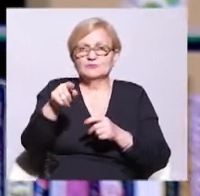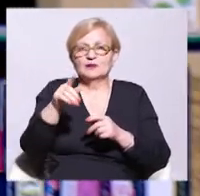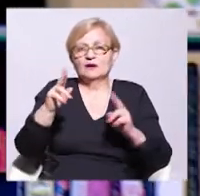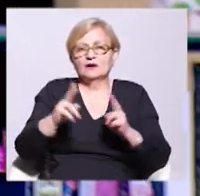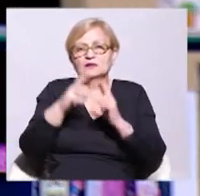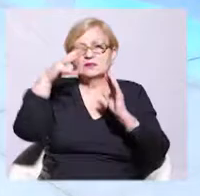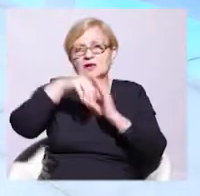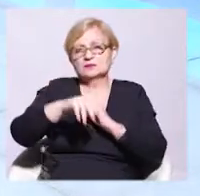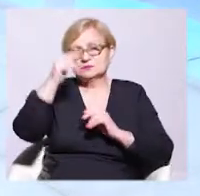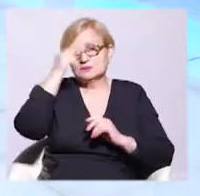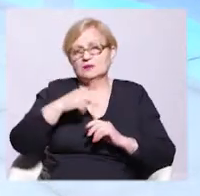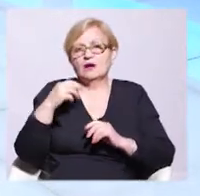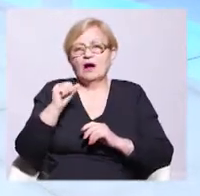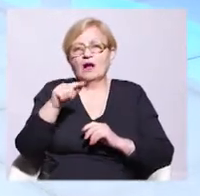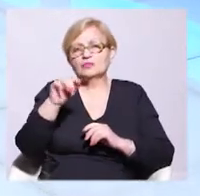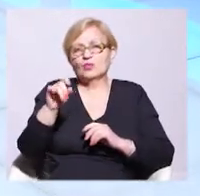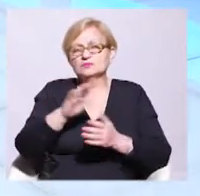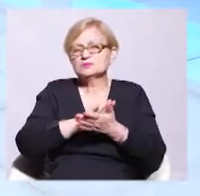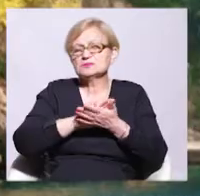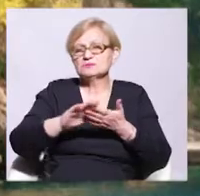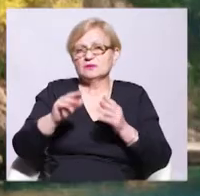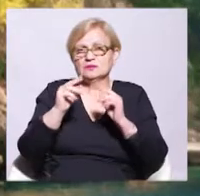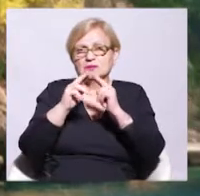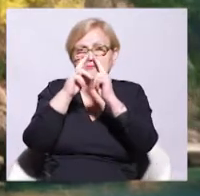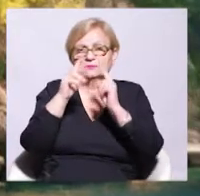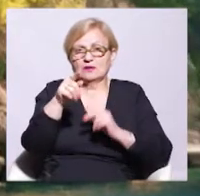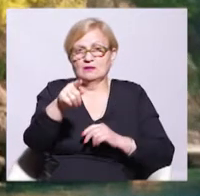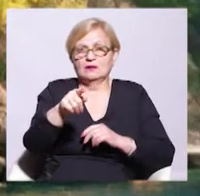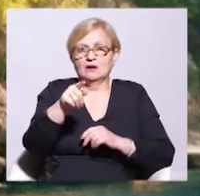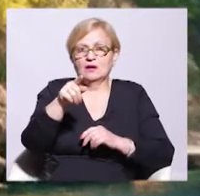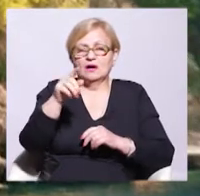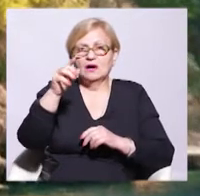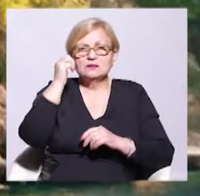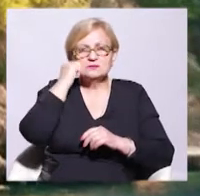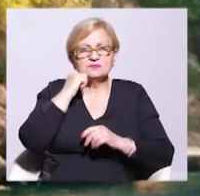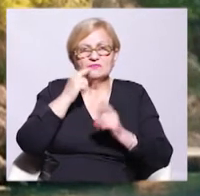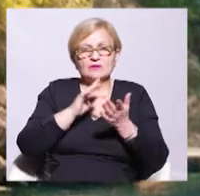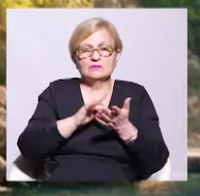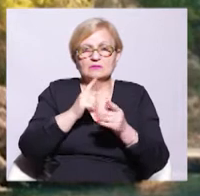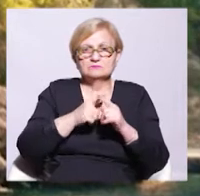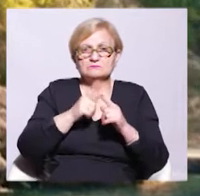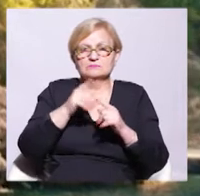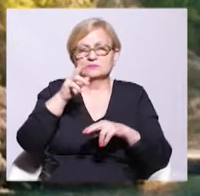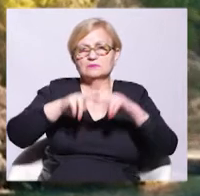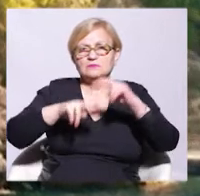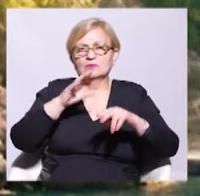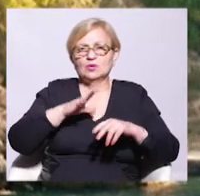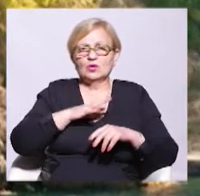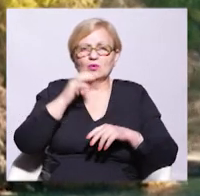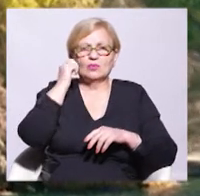tsminda mtadgas. Zvel berdznebs ak odesghats Zevsisa da Apollonis tadzrebits